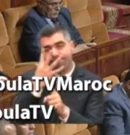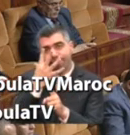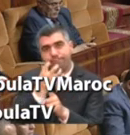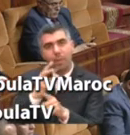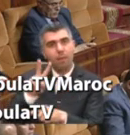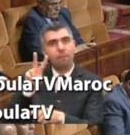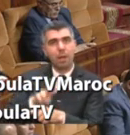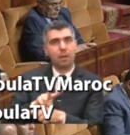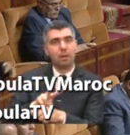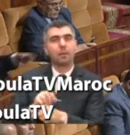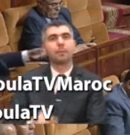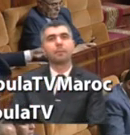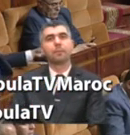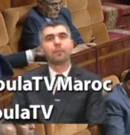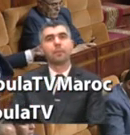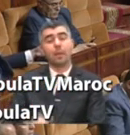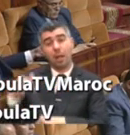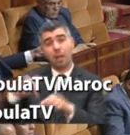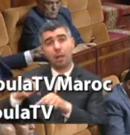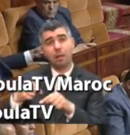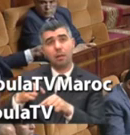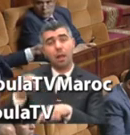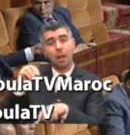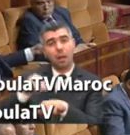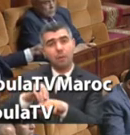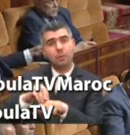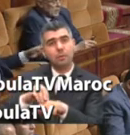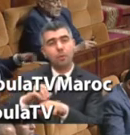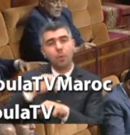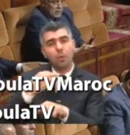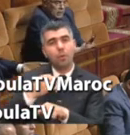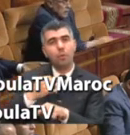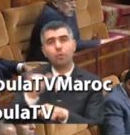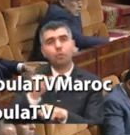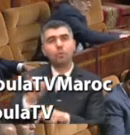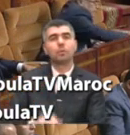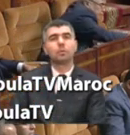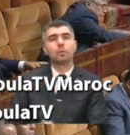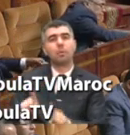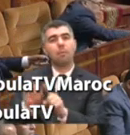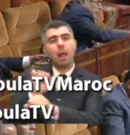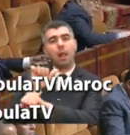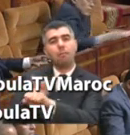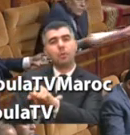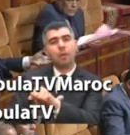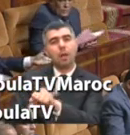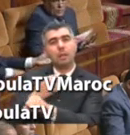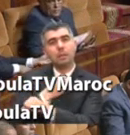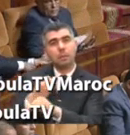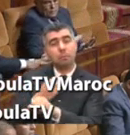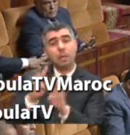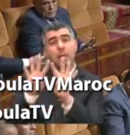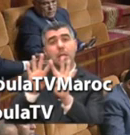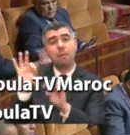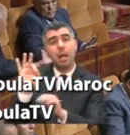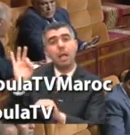بأجرة حقيقية. كاين الجانب المأساوي كذلك هو التغطية الصحية، 80%